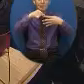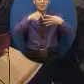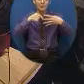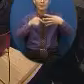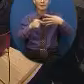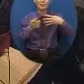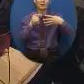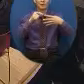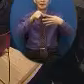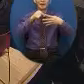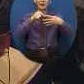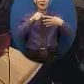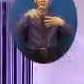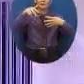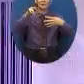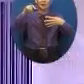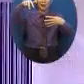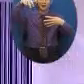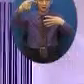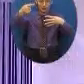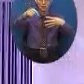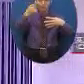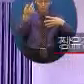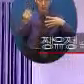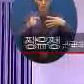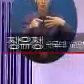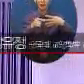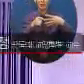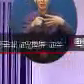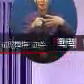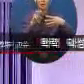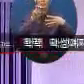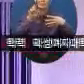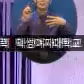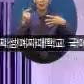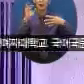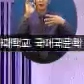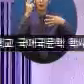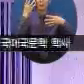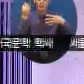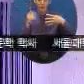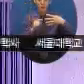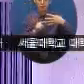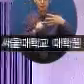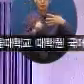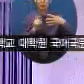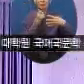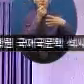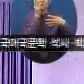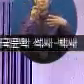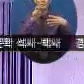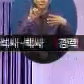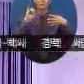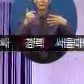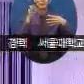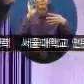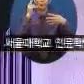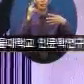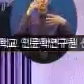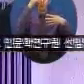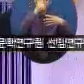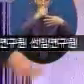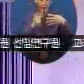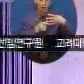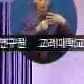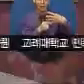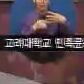네. 맨 처음에 재즈송에 대해서 얘기를 했고요. 그 다음 만우에 대해서 얘기를 했고, 그 다음 신민요. 그 다음에